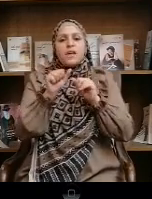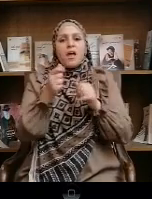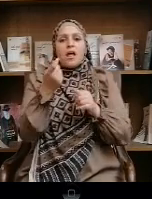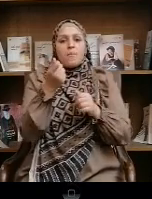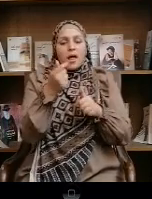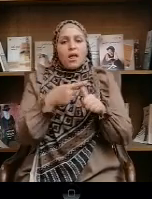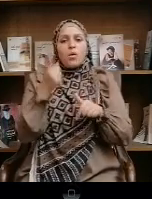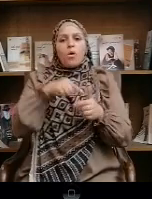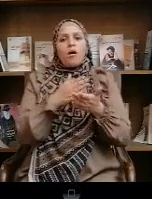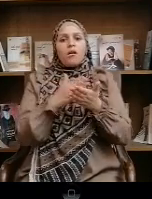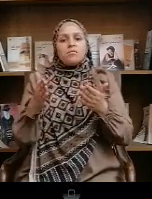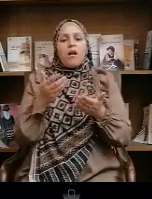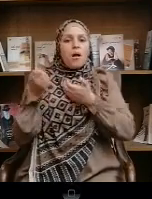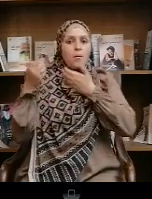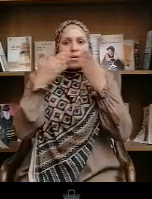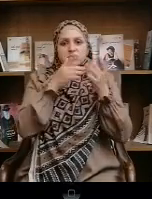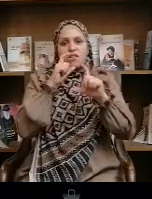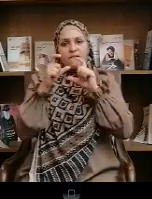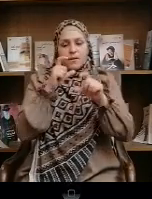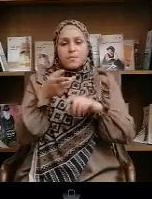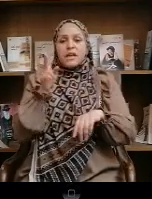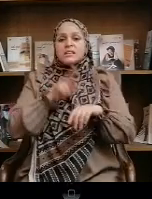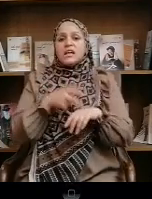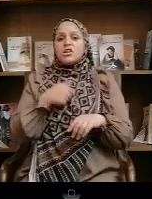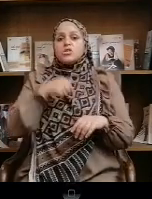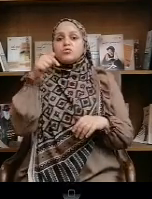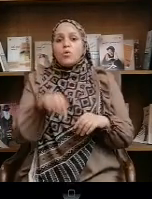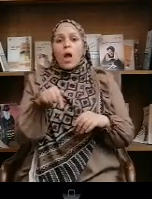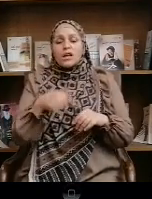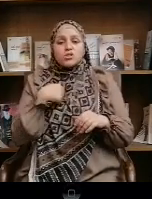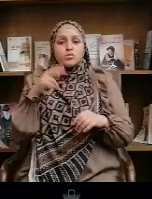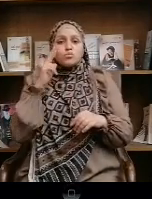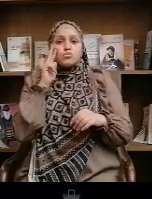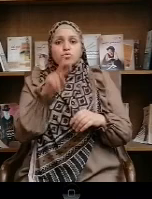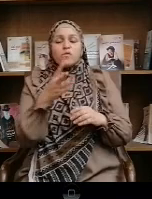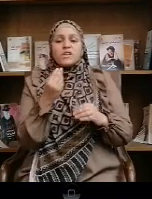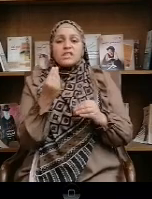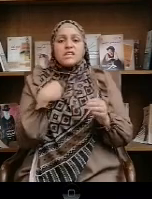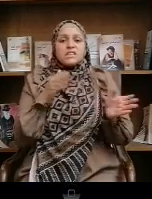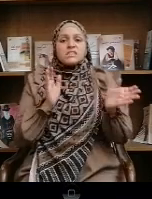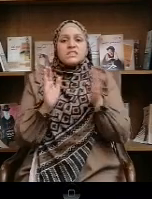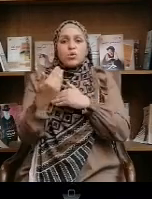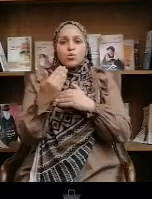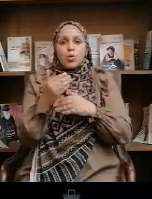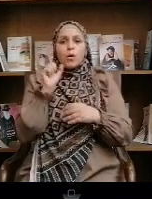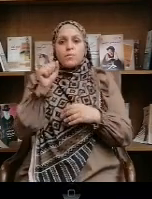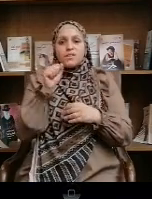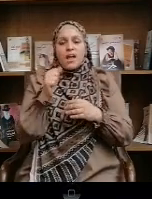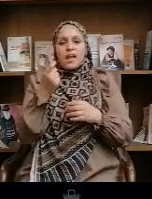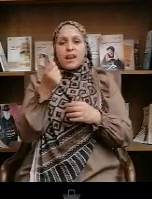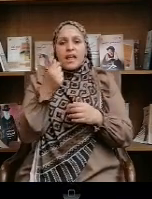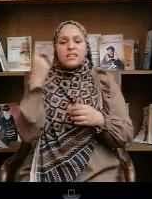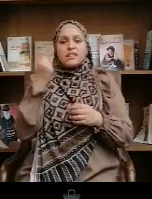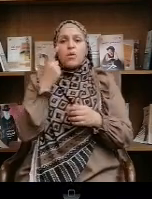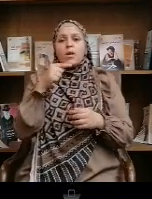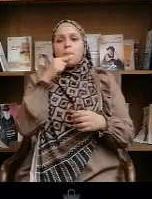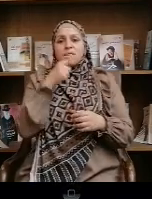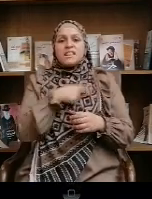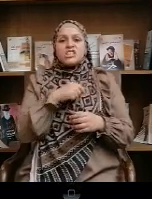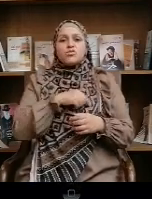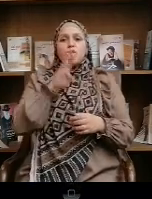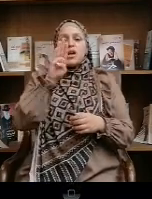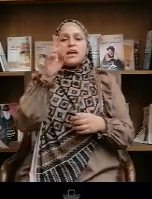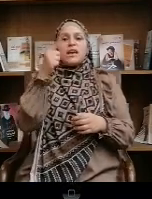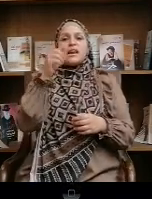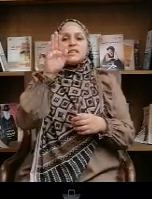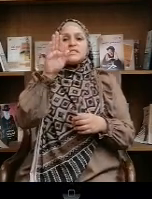وايضا في انقطاع المصرفي النهارده بنشوف تقديرات صندوق النقد الدولي ويمكن كريستين لا جارد